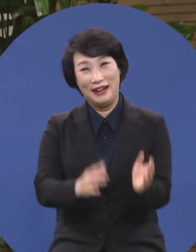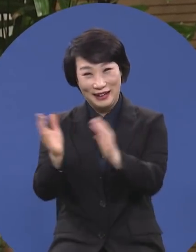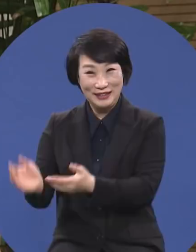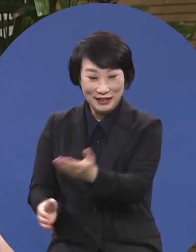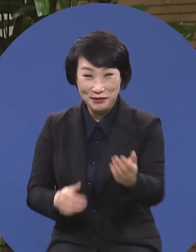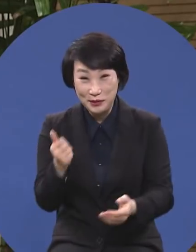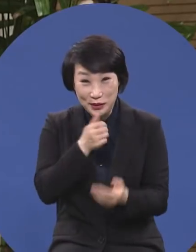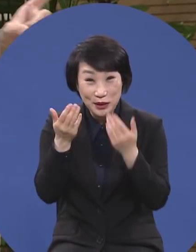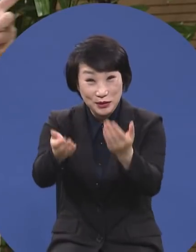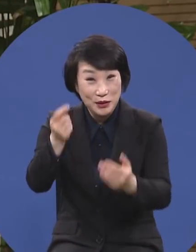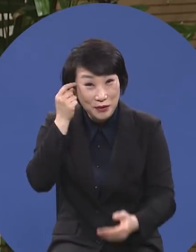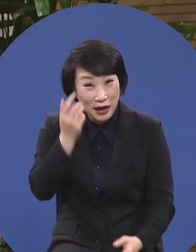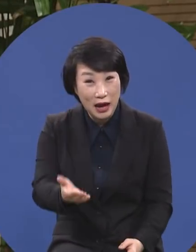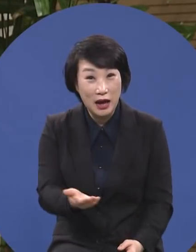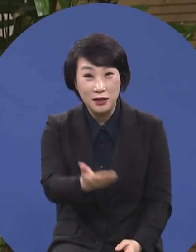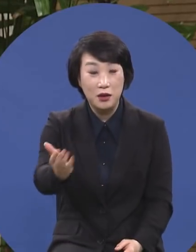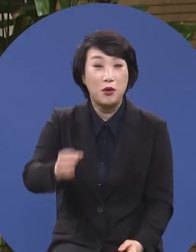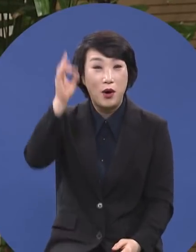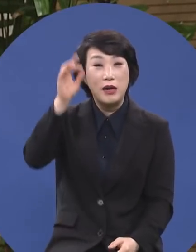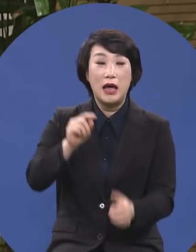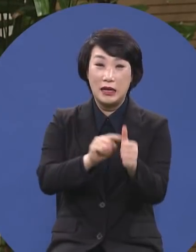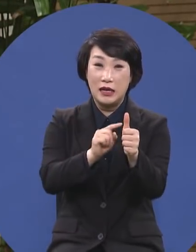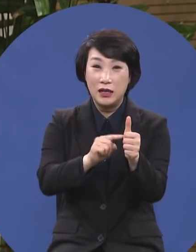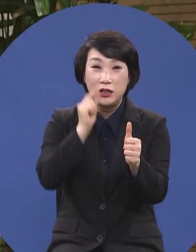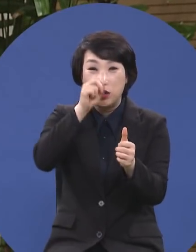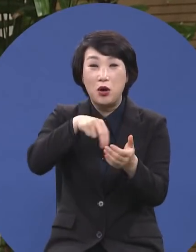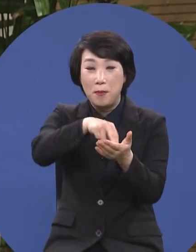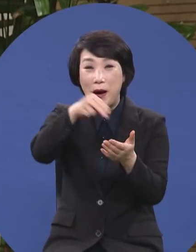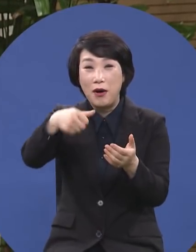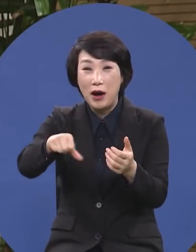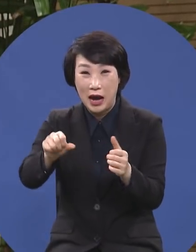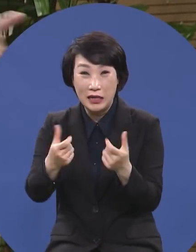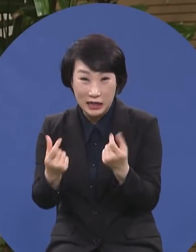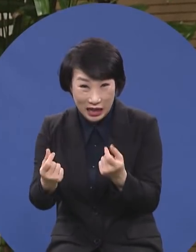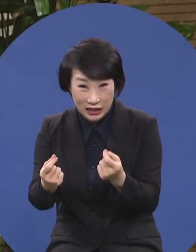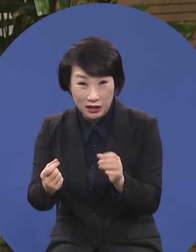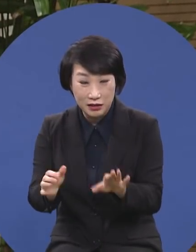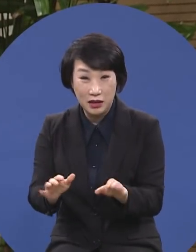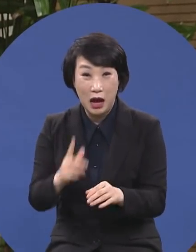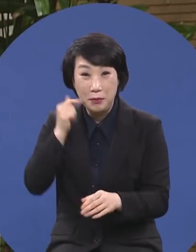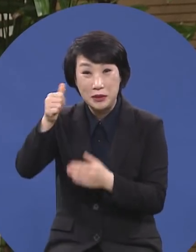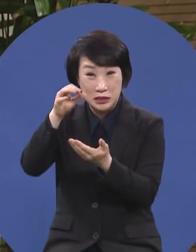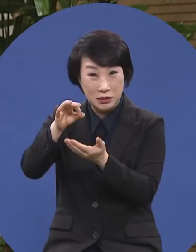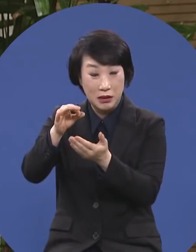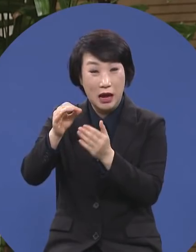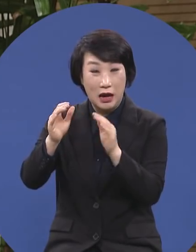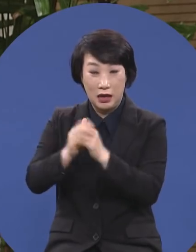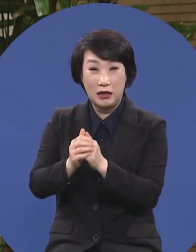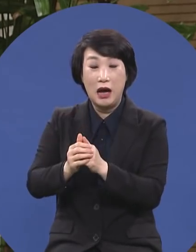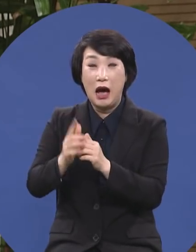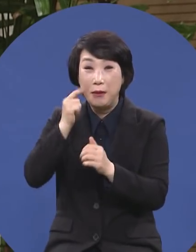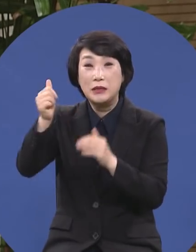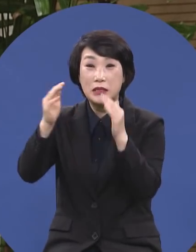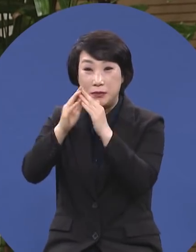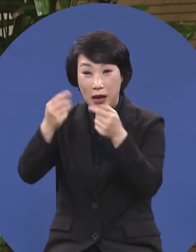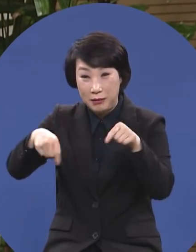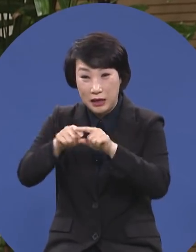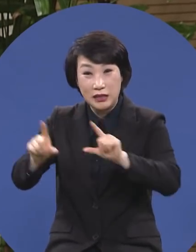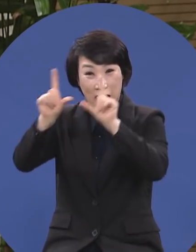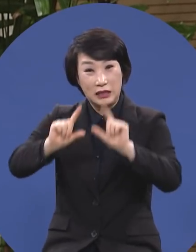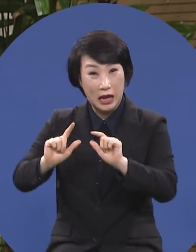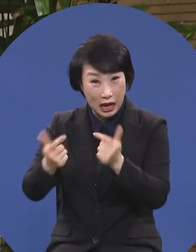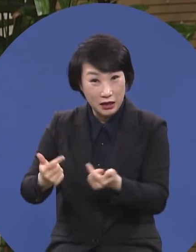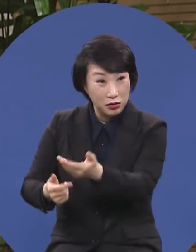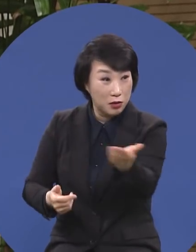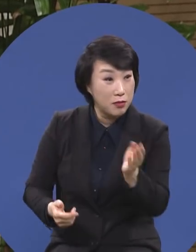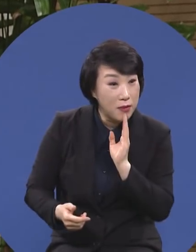이런 말을 하냐? 원래부터 이 사람은 탕자 같은 사람이지 아버지 집에서 산 사람이 아니요. 여러분 혹시 이런